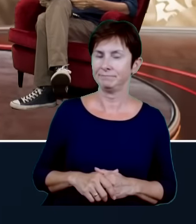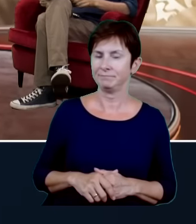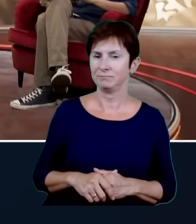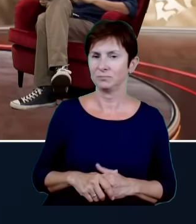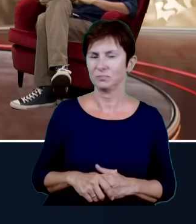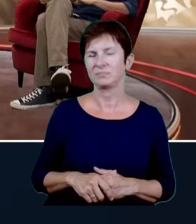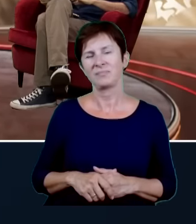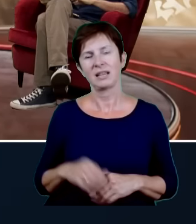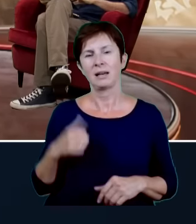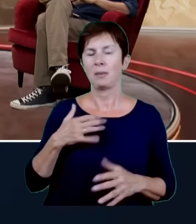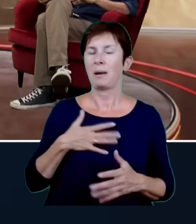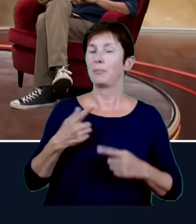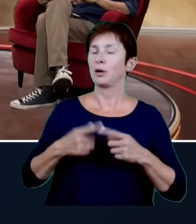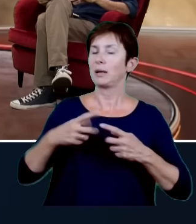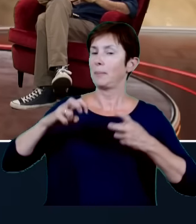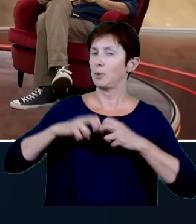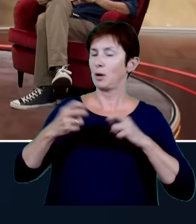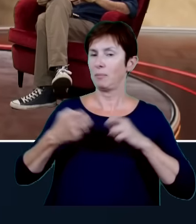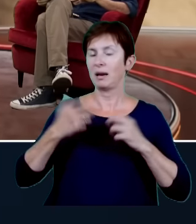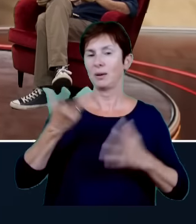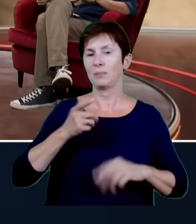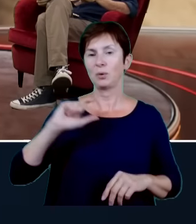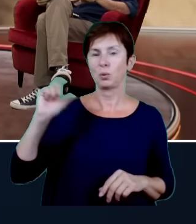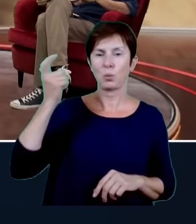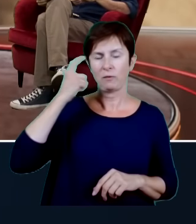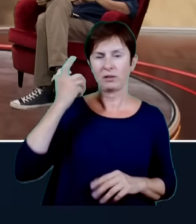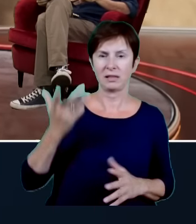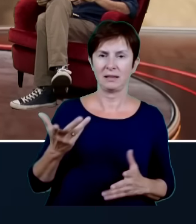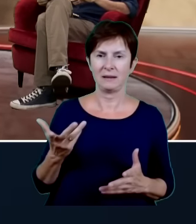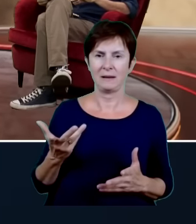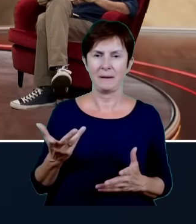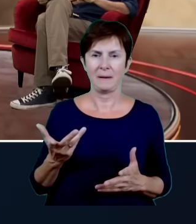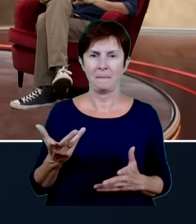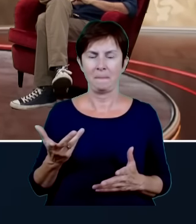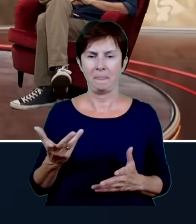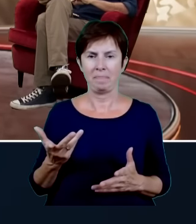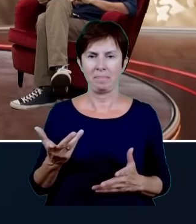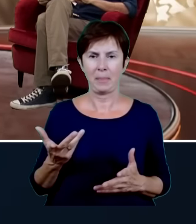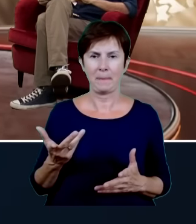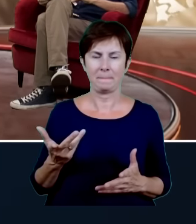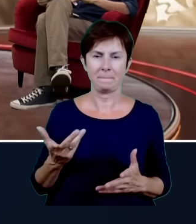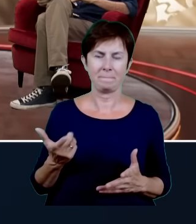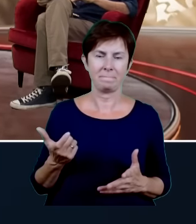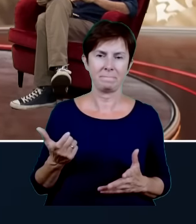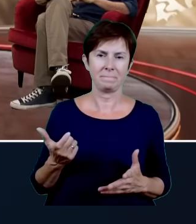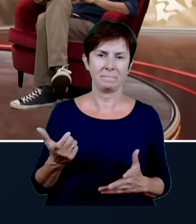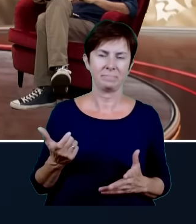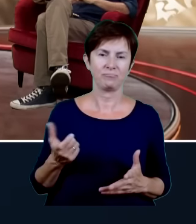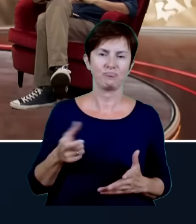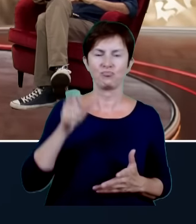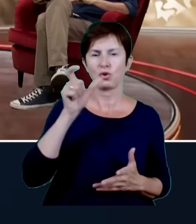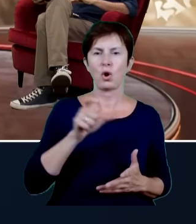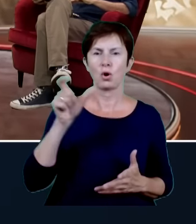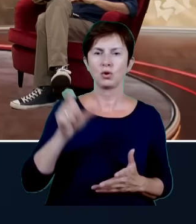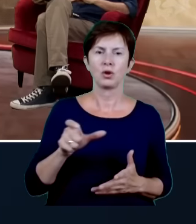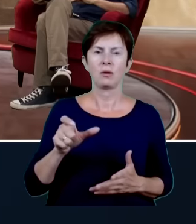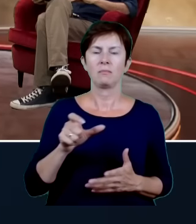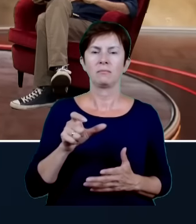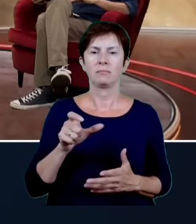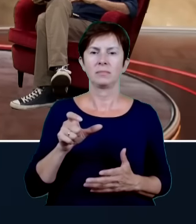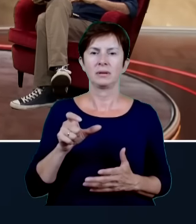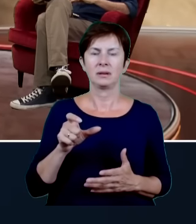kłopocie bo Głównie to osoby z macicą będziemy komentować ich wydarzenia nie wolno